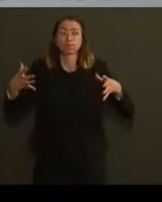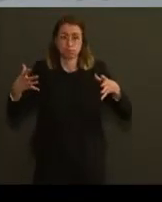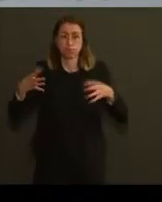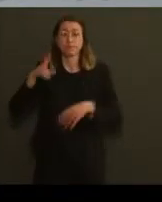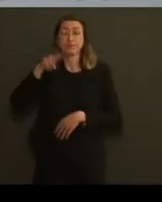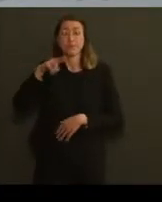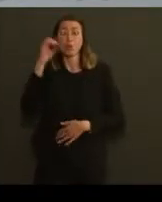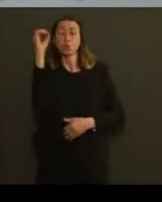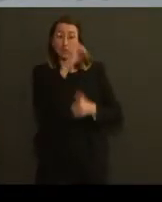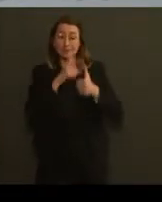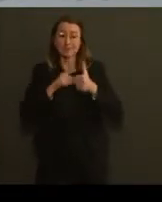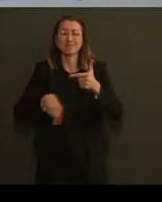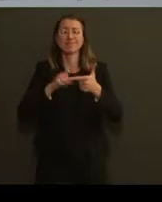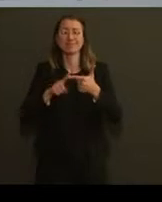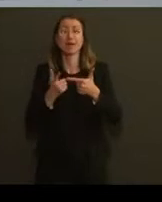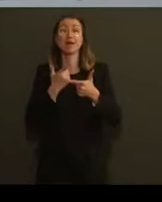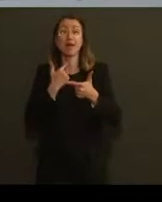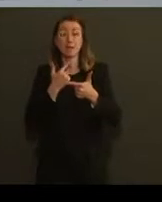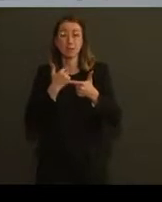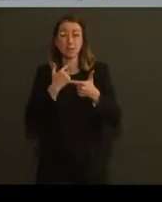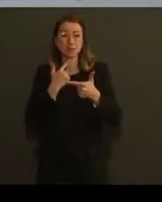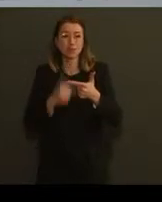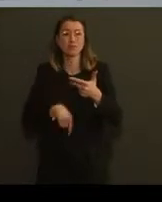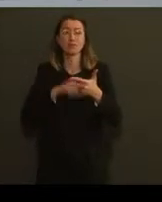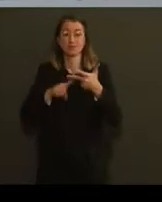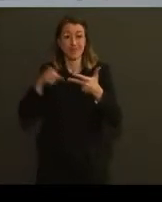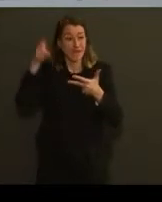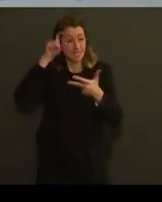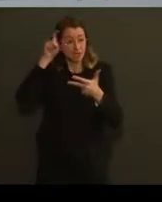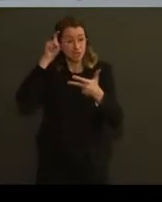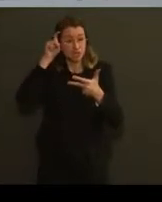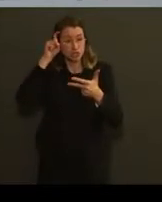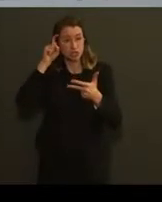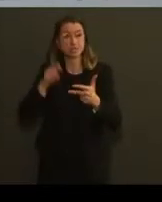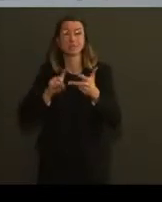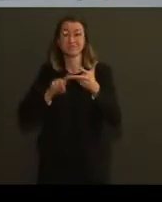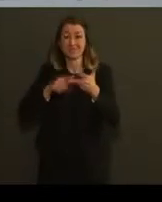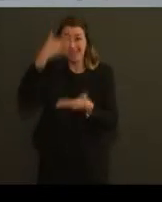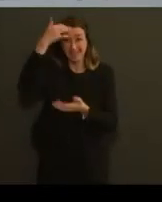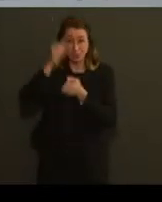100%, Liège et le Hainaut, où les chiffres doublent tous les 7 jours.